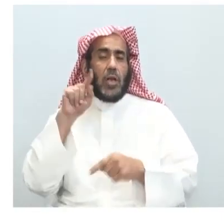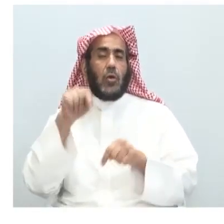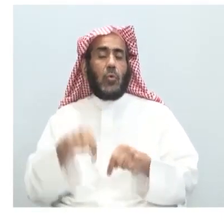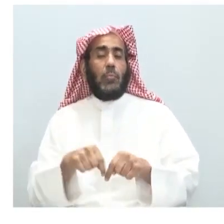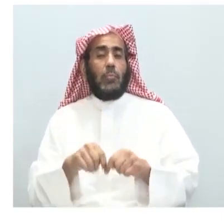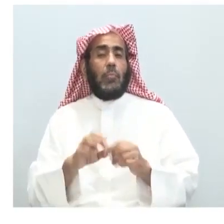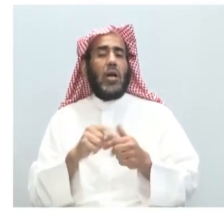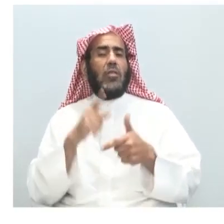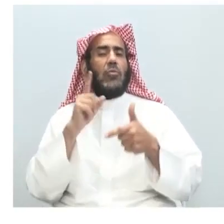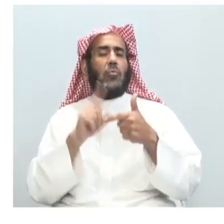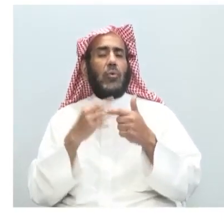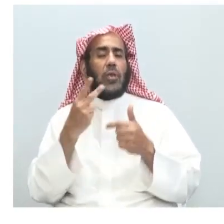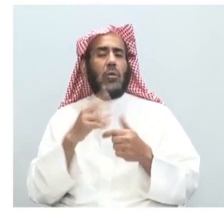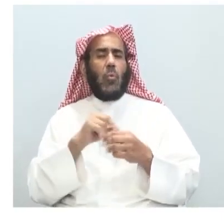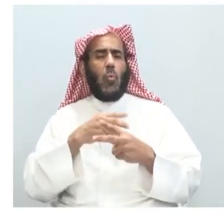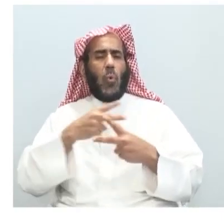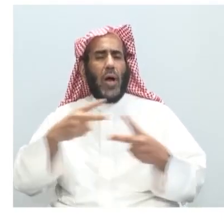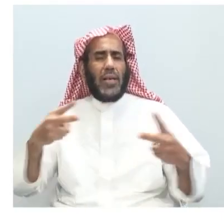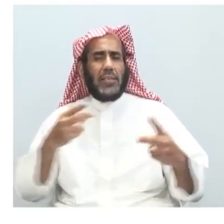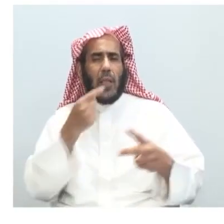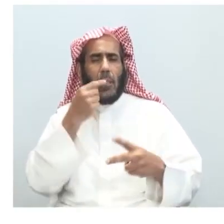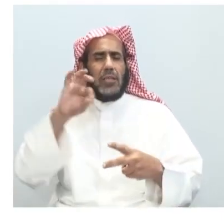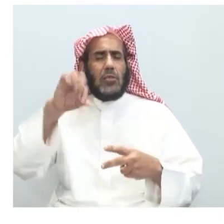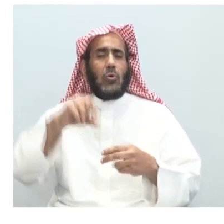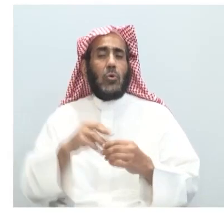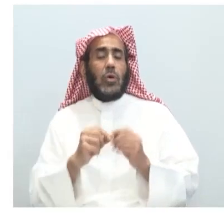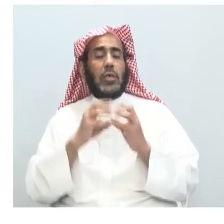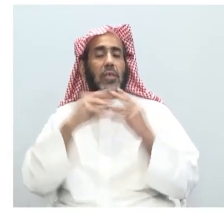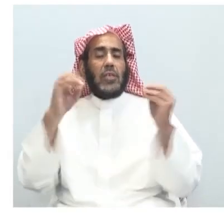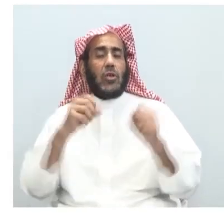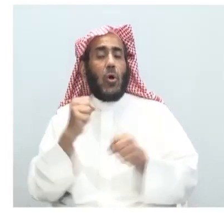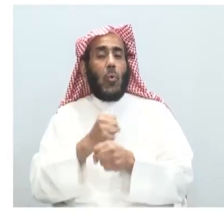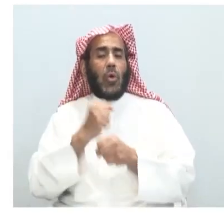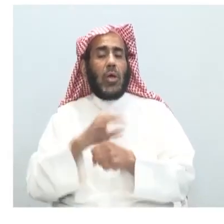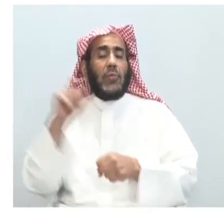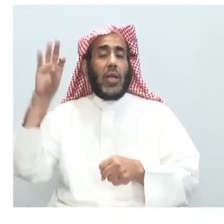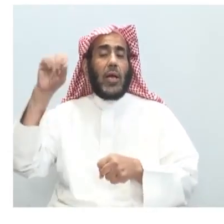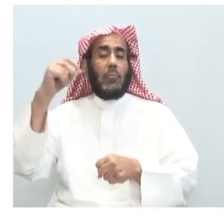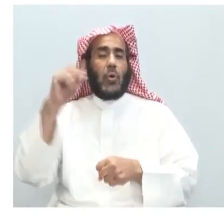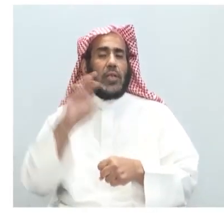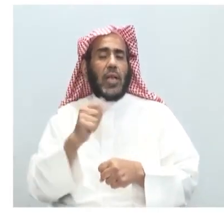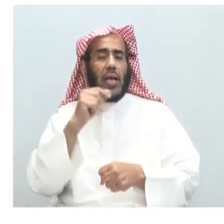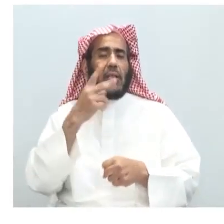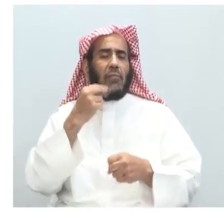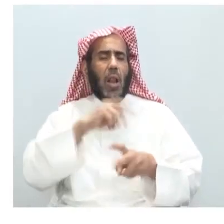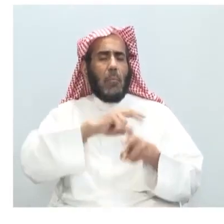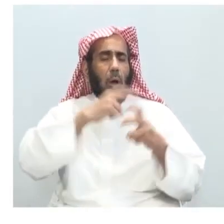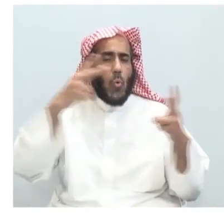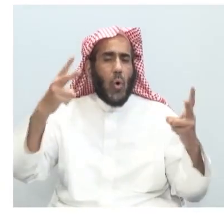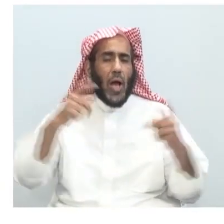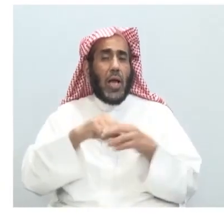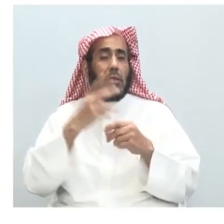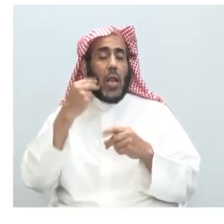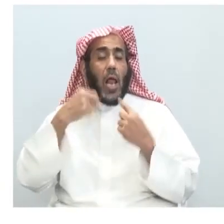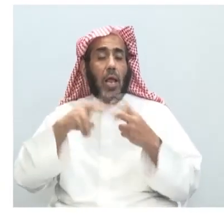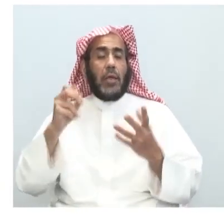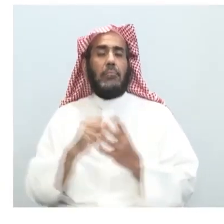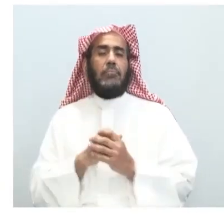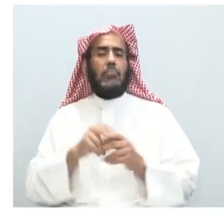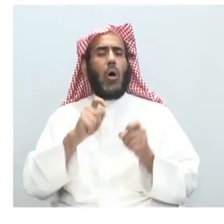الثنائيه وعديده التسكر تشرح وظائف الكربوهيدرات في المخلوقات الحيه